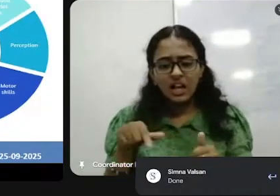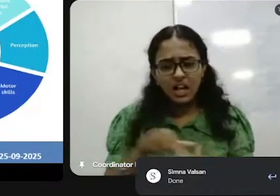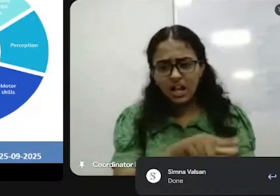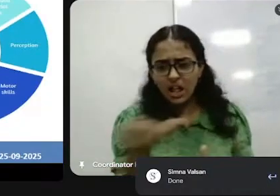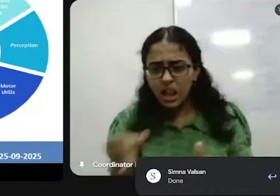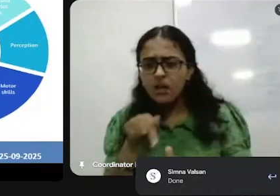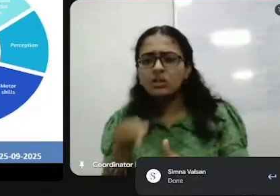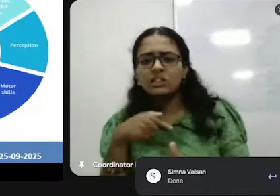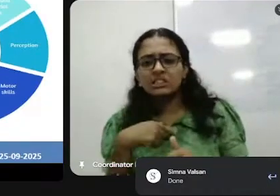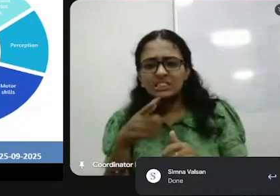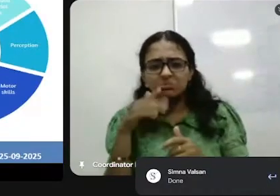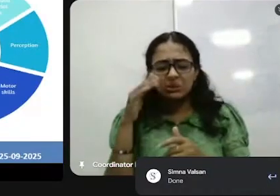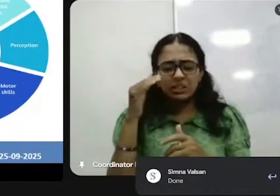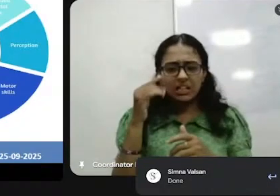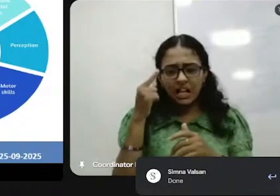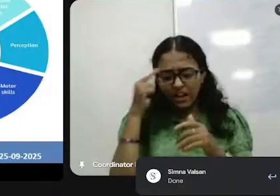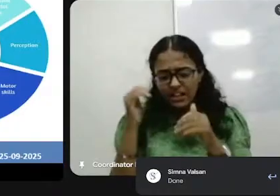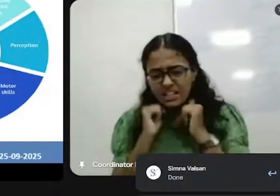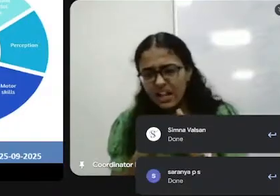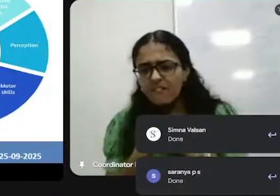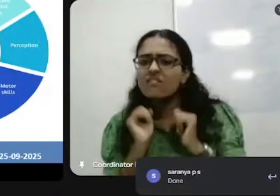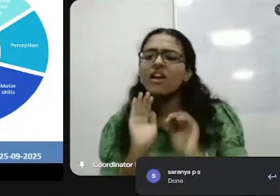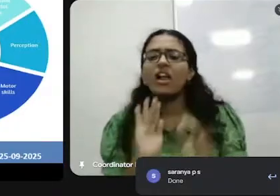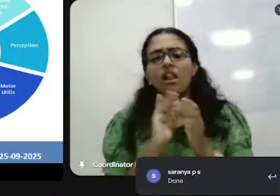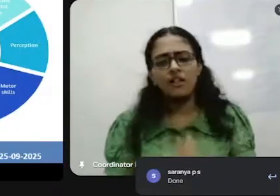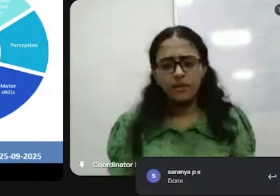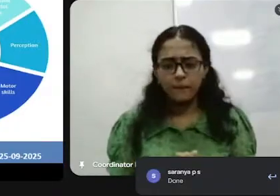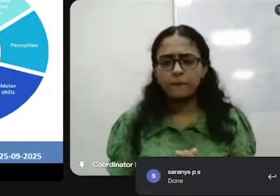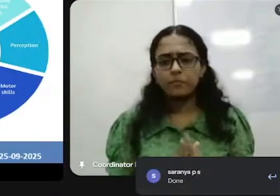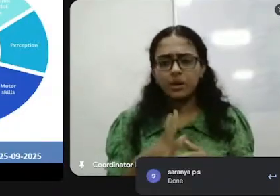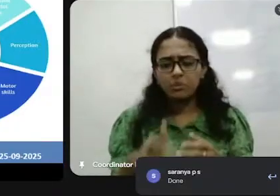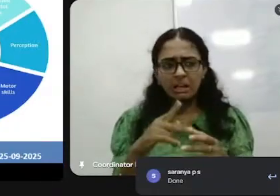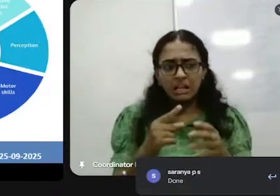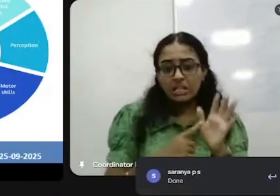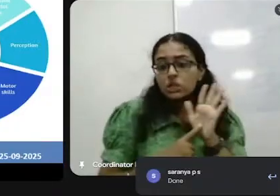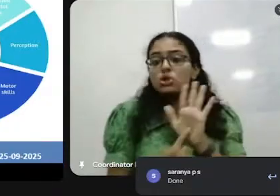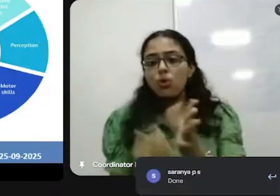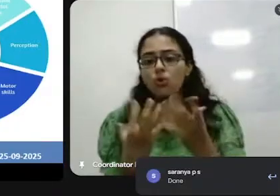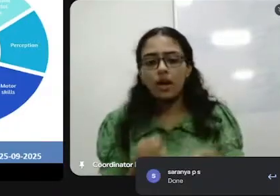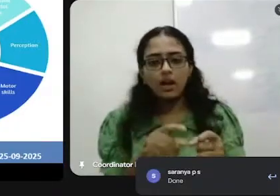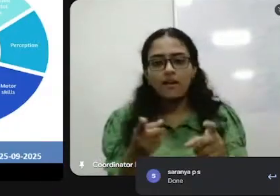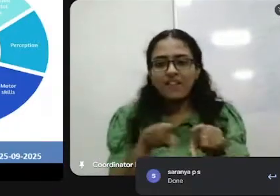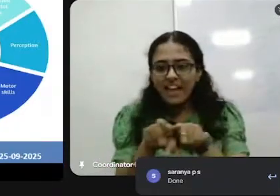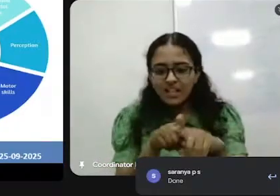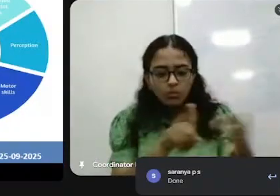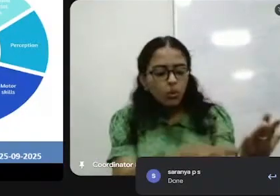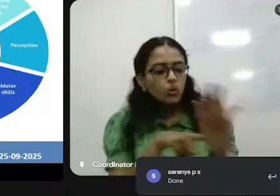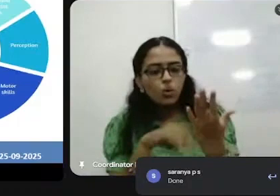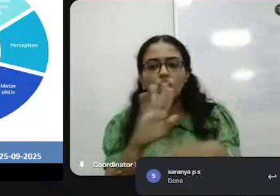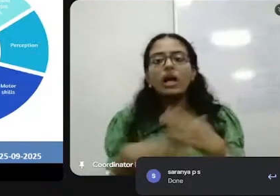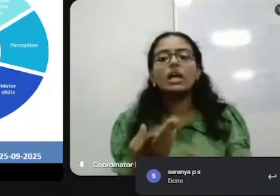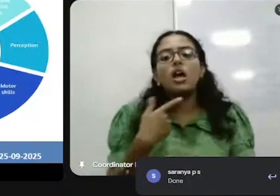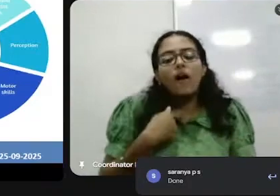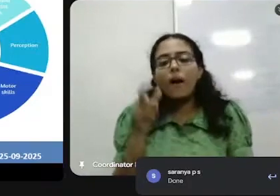ബൈ സ്റ്റെപ്പായിട്ട് ഓരോ കാര്യങ്ങൾ പറഞ്ഞു കൊടുക്കേണ്ടി വരുമായിരിക്കാം, അല്ലെങ്കിൽ നമ്മൾ കാണിച്ചു കൊടുത്ത് ഓരോന്ന് ചെയ്യിപ്പിക്കേണ്ടി വരുമായിരിക്കാം, അല്ല ചില സമയങ്ങളിൽ നമ്മൾ